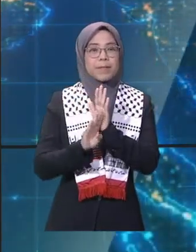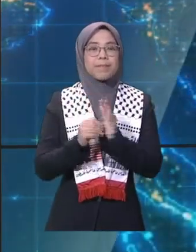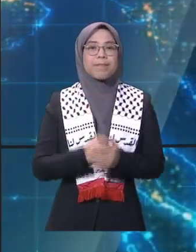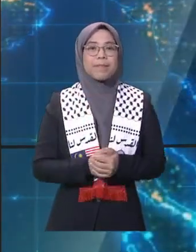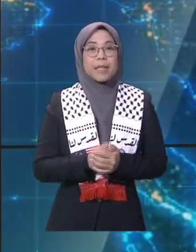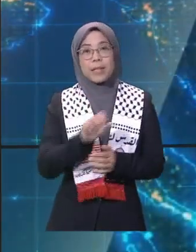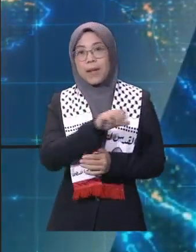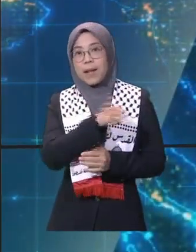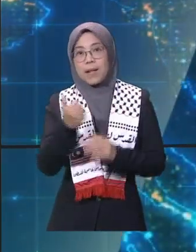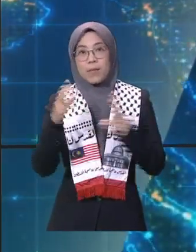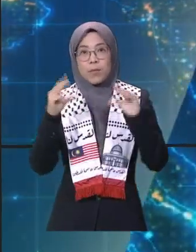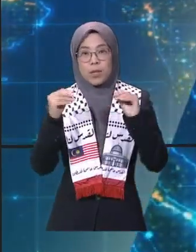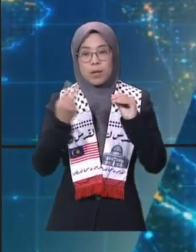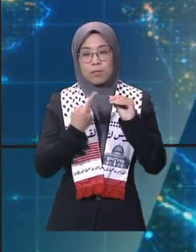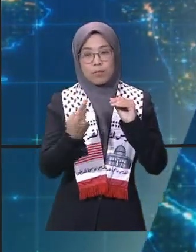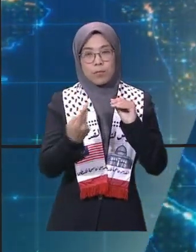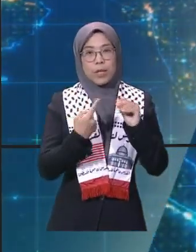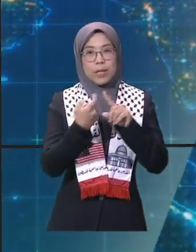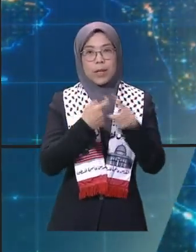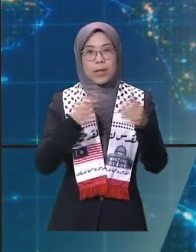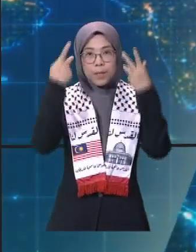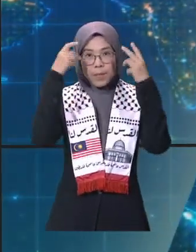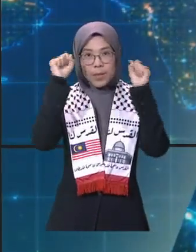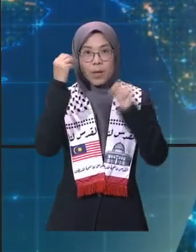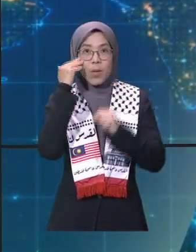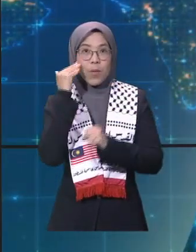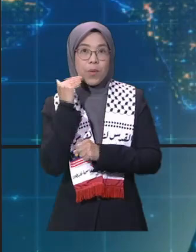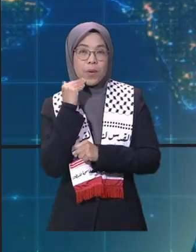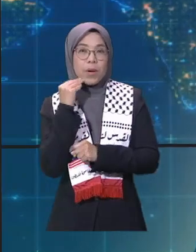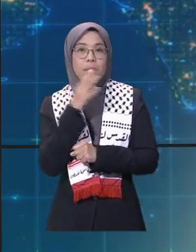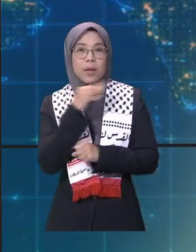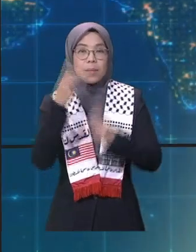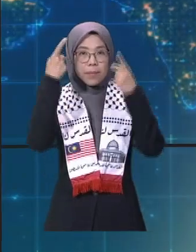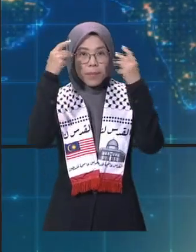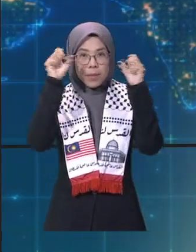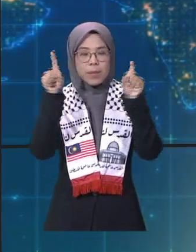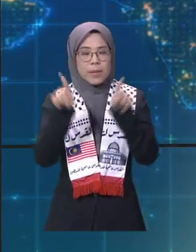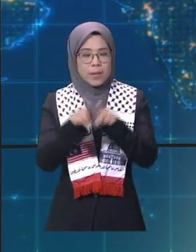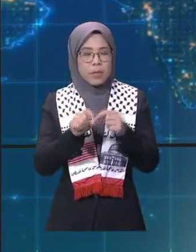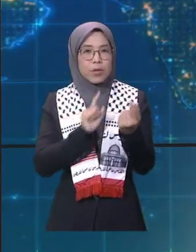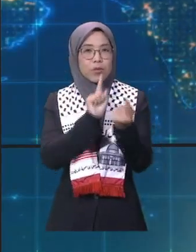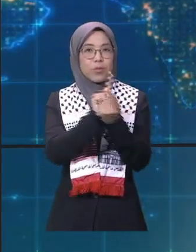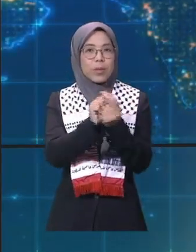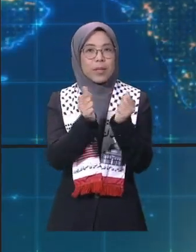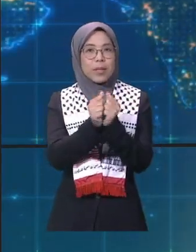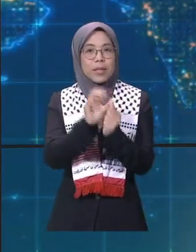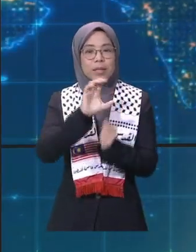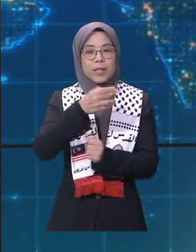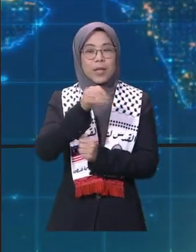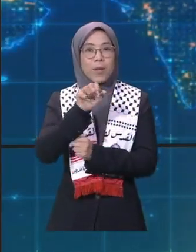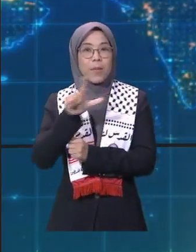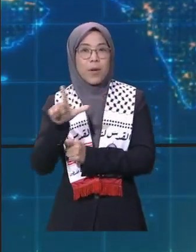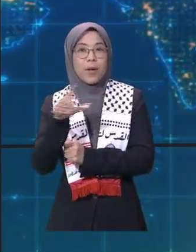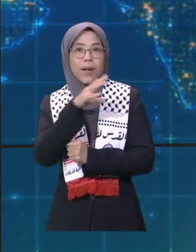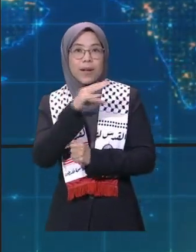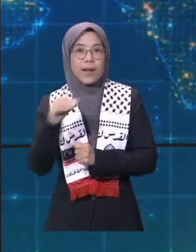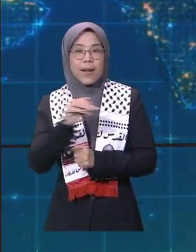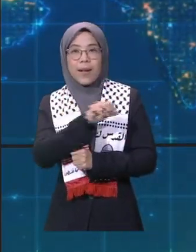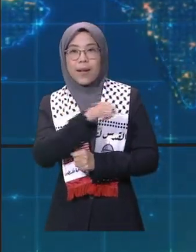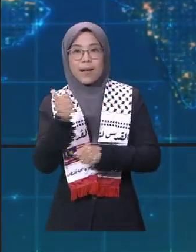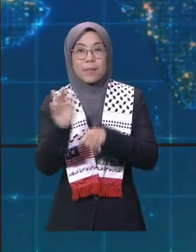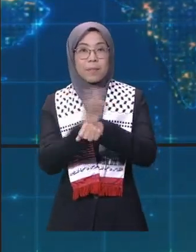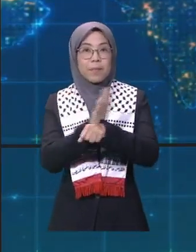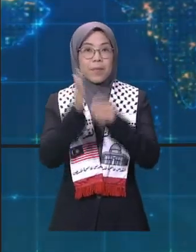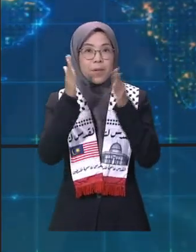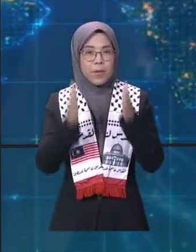RM32.8 bilion. Selain mesyuarat dua hala bersama Presiden Korea Selatan, Perdana Menteri turut mengadakan pertemuan dengan Chaebol dan ahli perniagaan